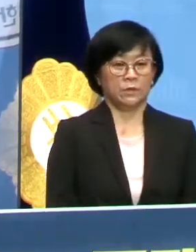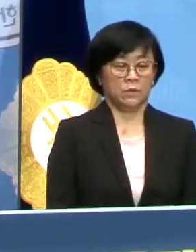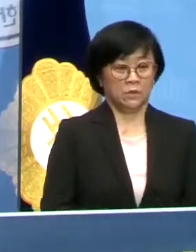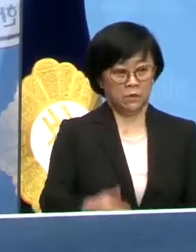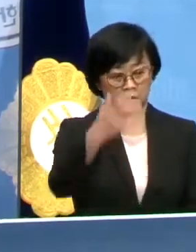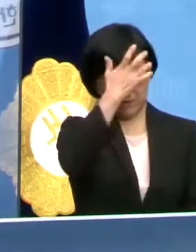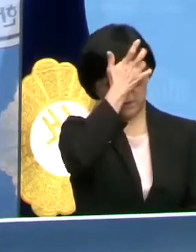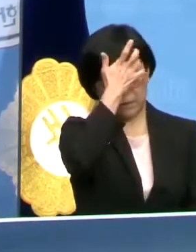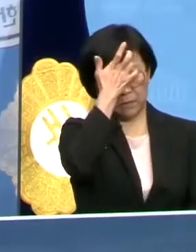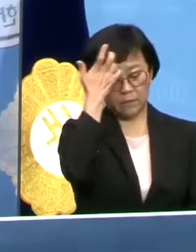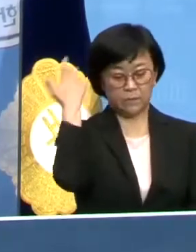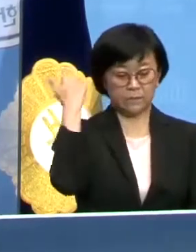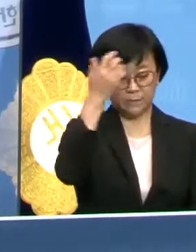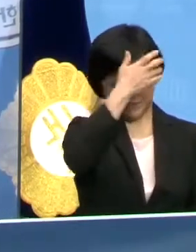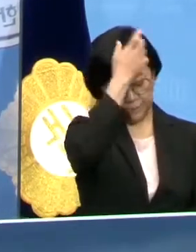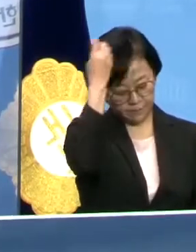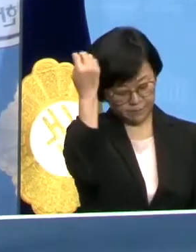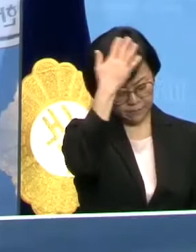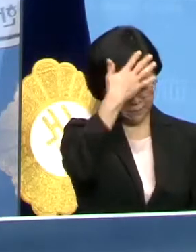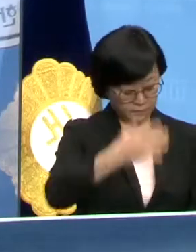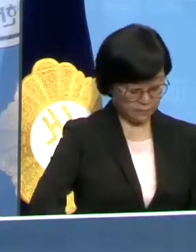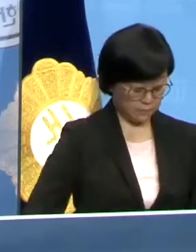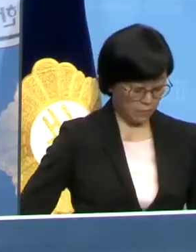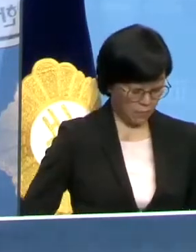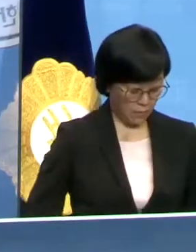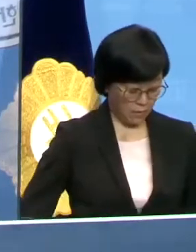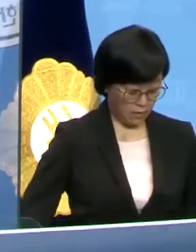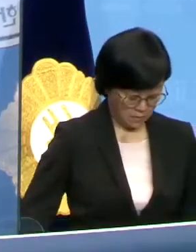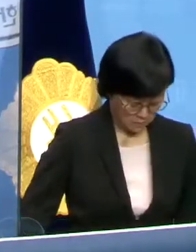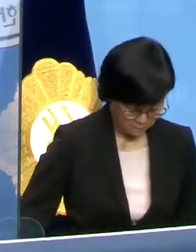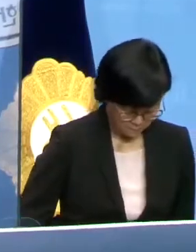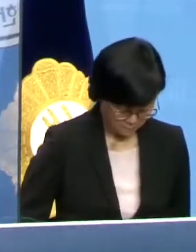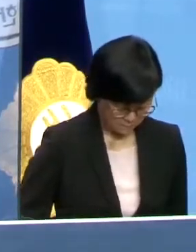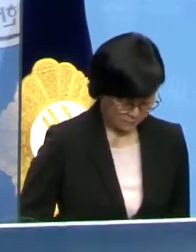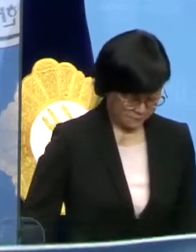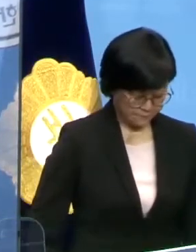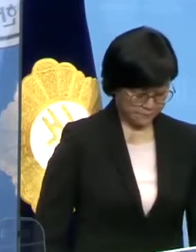6층에 맞아 유정은 진행했습니다 이렇게 대답하셨습니다